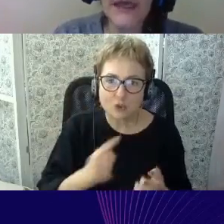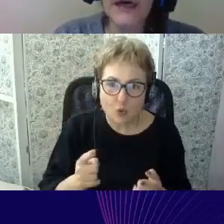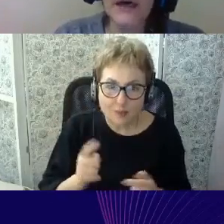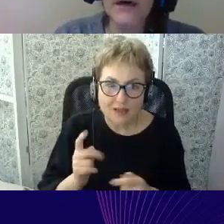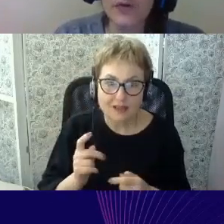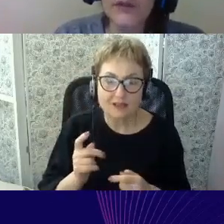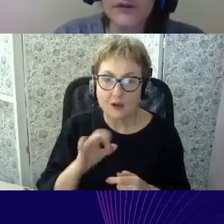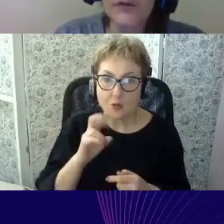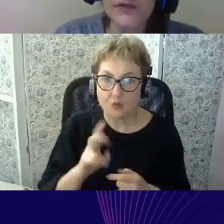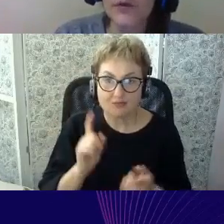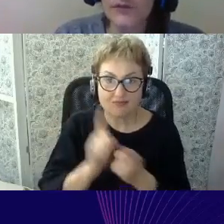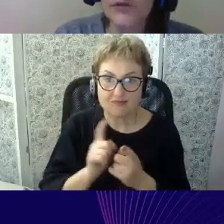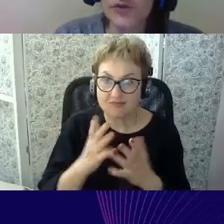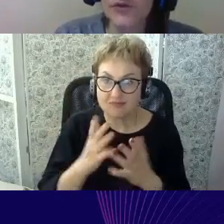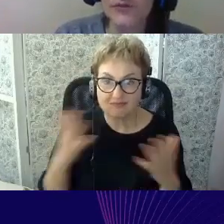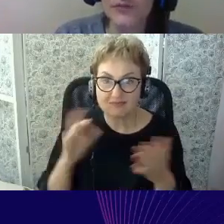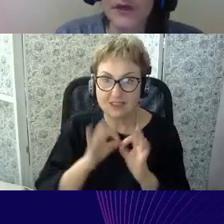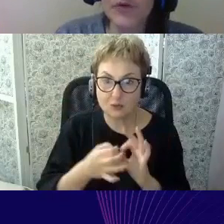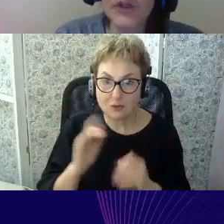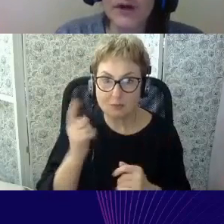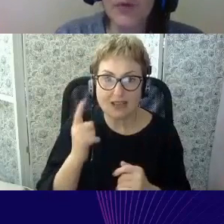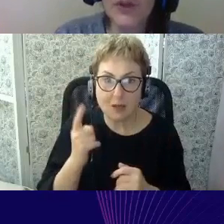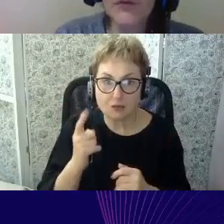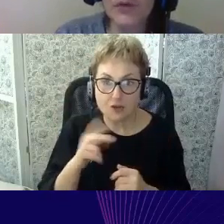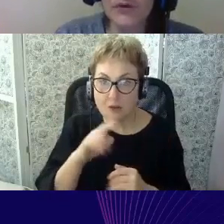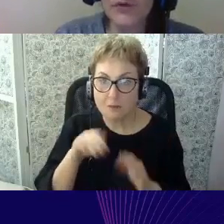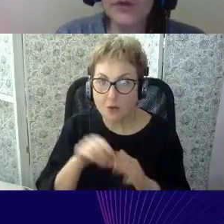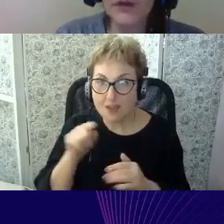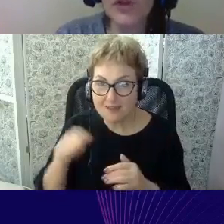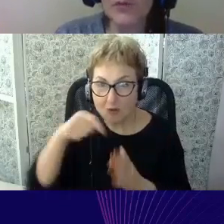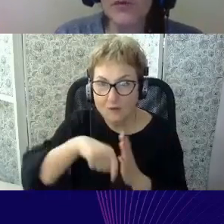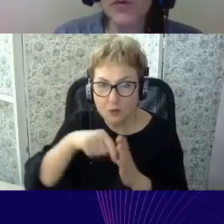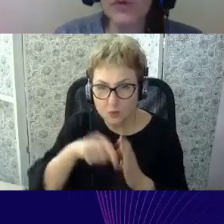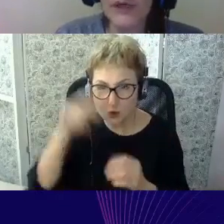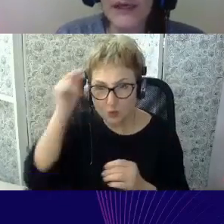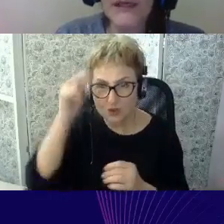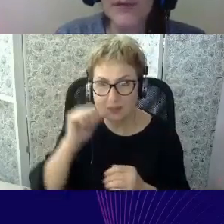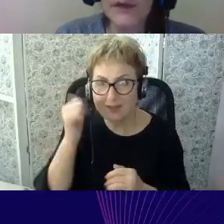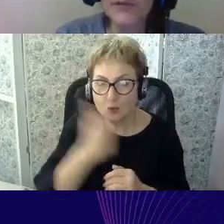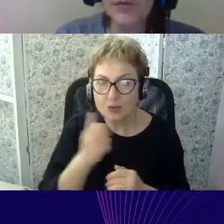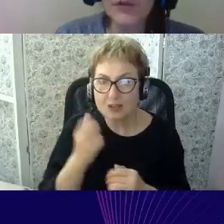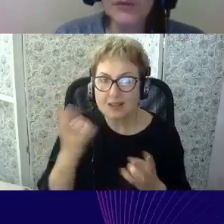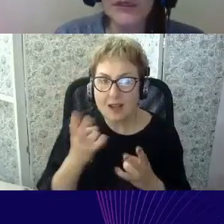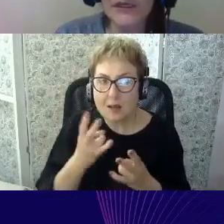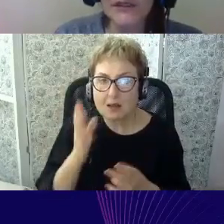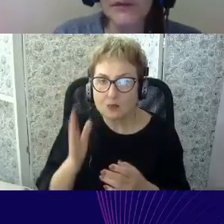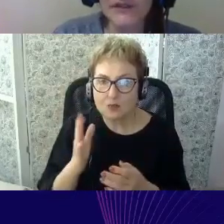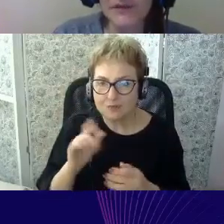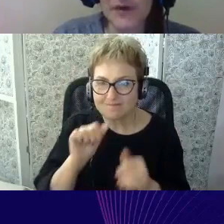особенности, он столкнется с огромной сложностью, потому что под него внутри учебного года необходимо